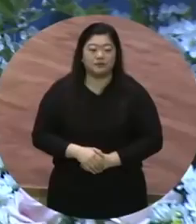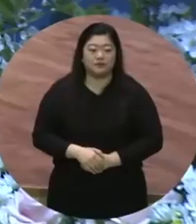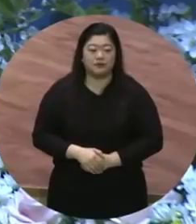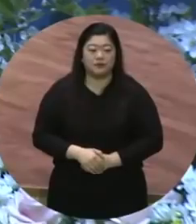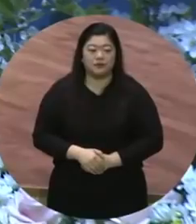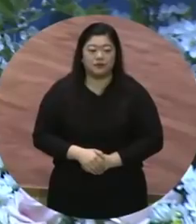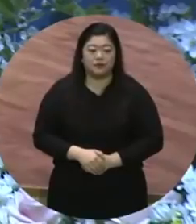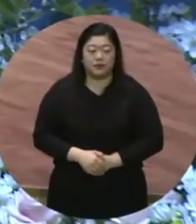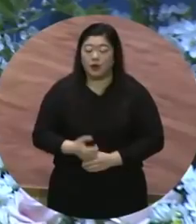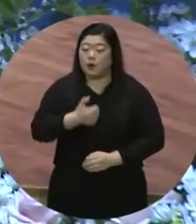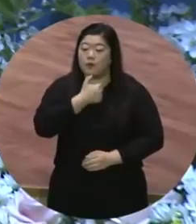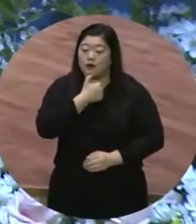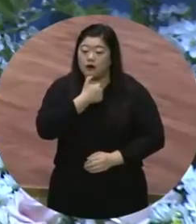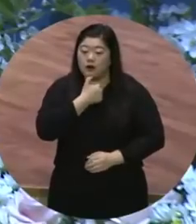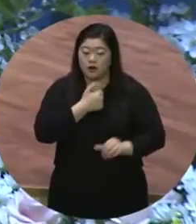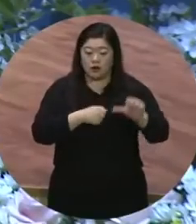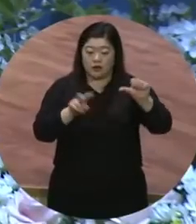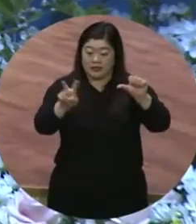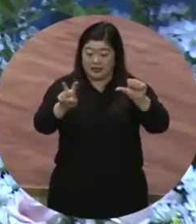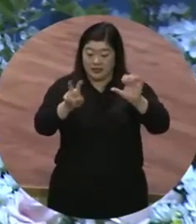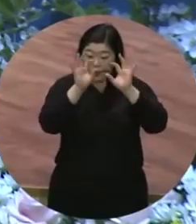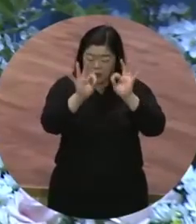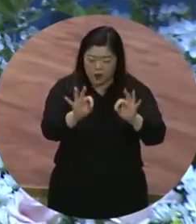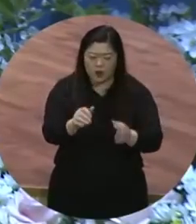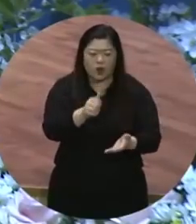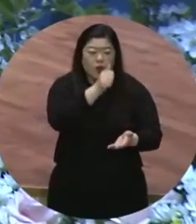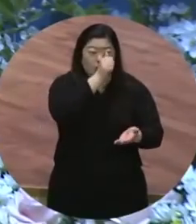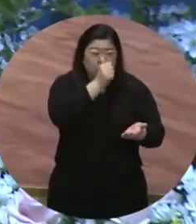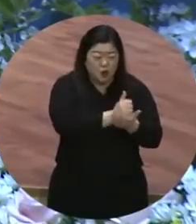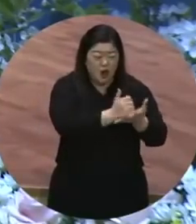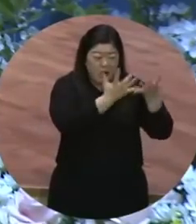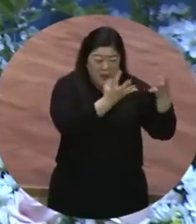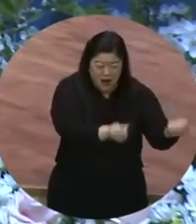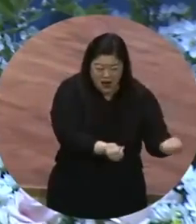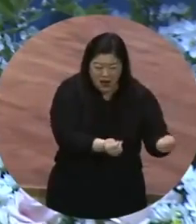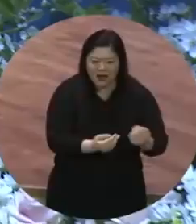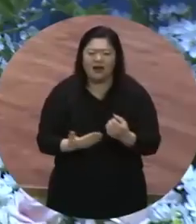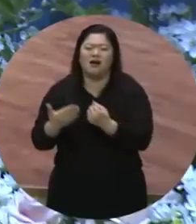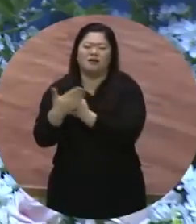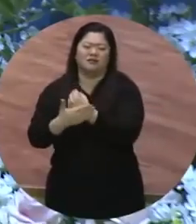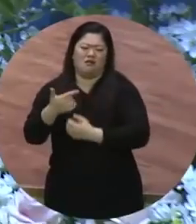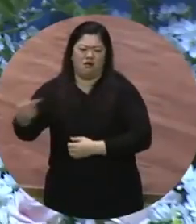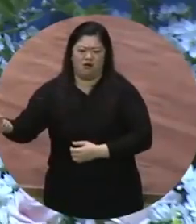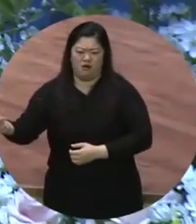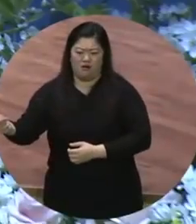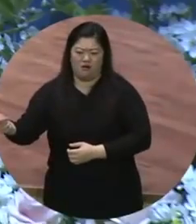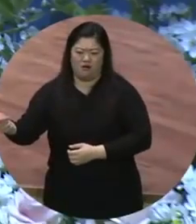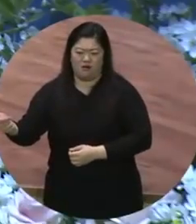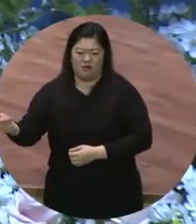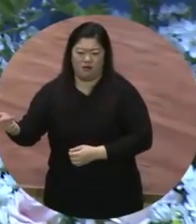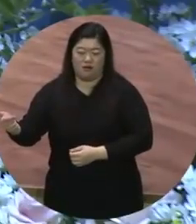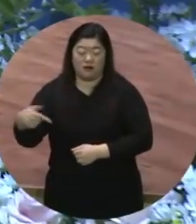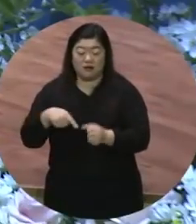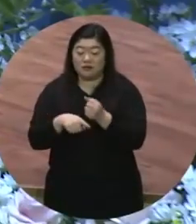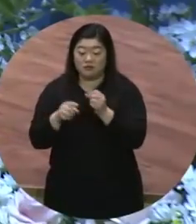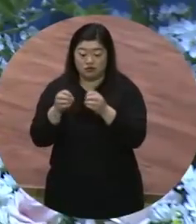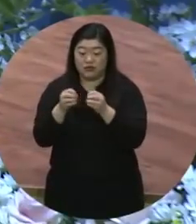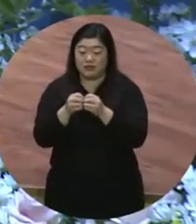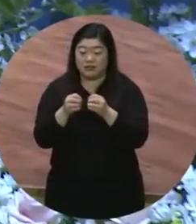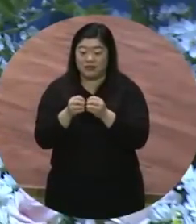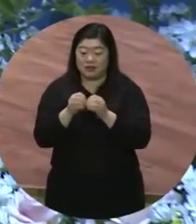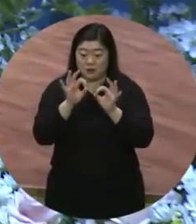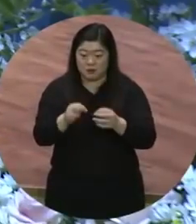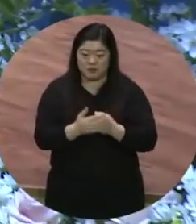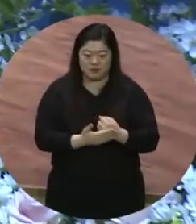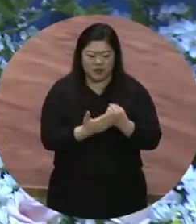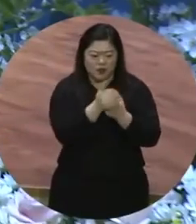로마서 20절은 죄가 더한 곳에 은혜가 더욱 넘쳤나니 그랬어요. 죄가 더한 곳에 은혜가 더 넘쳤다. 자,